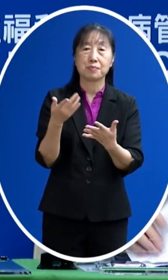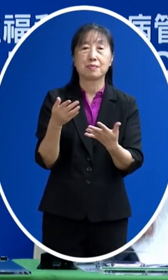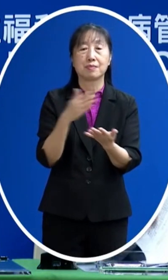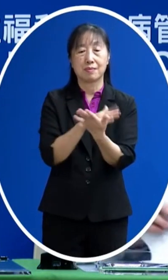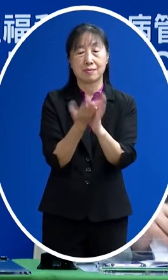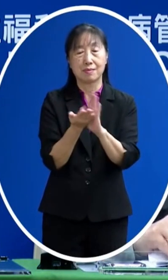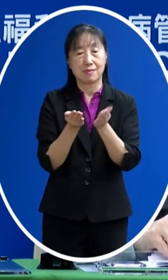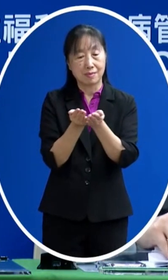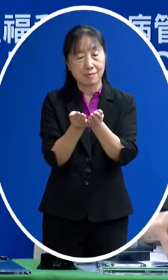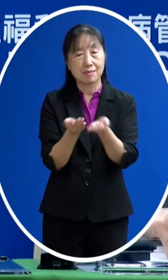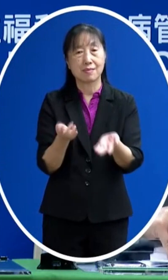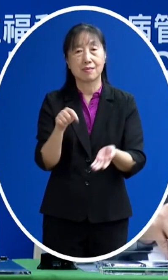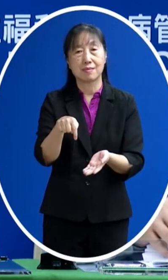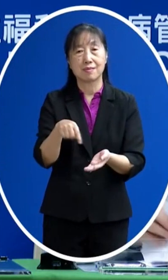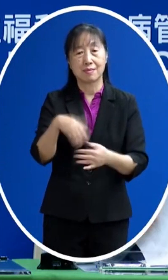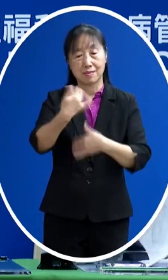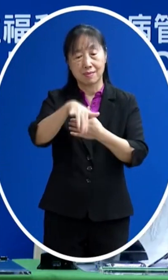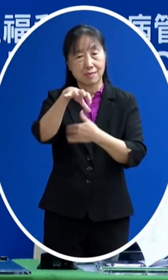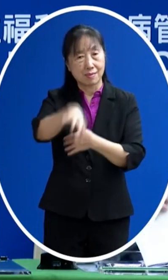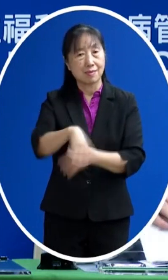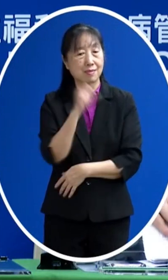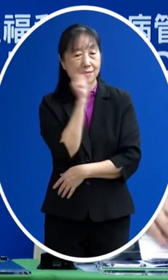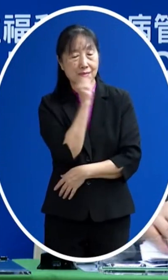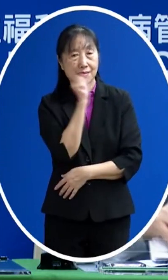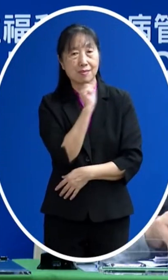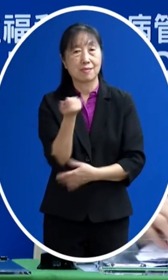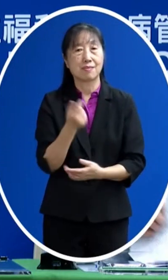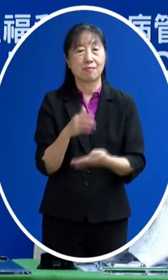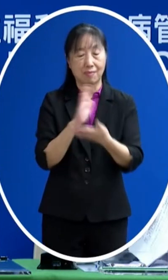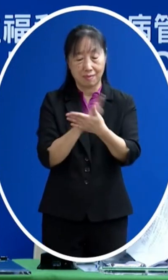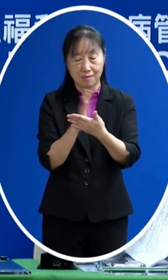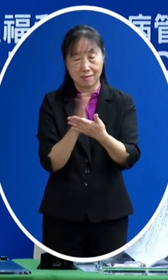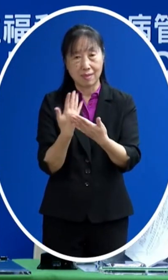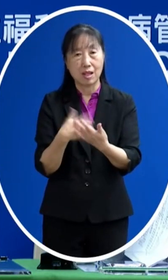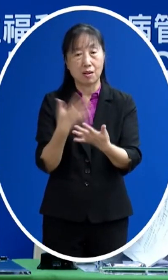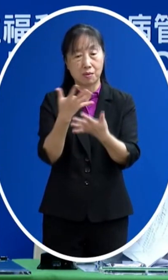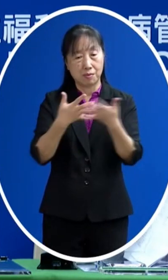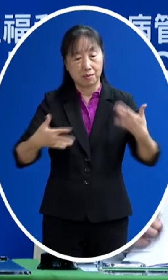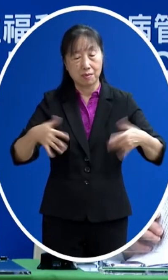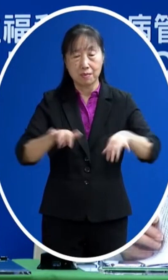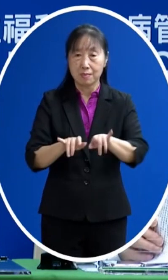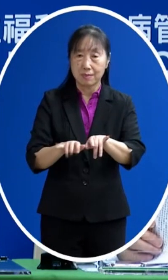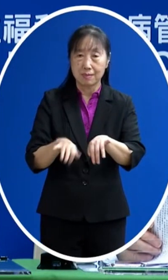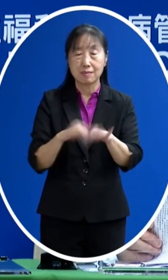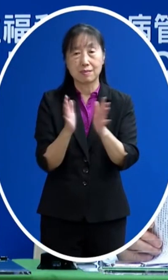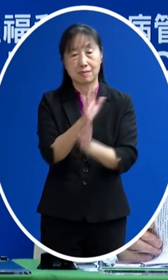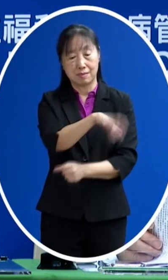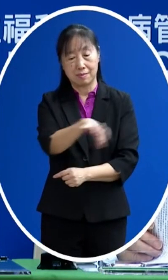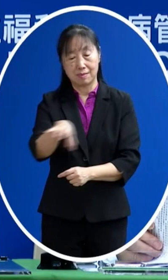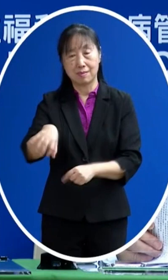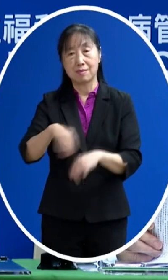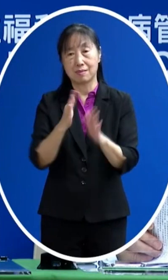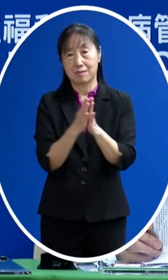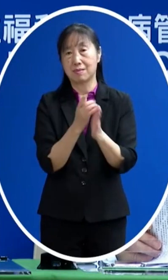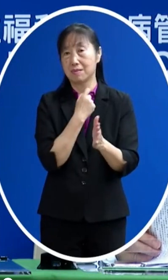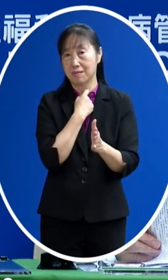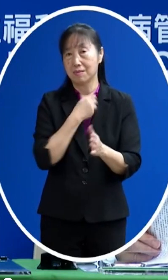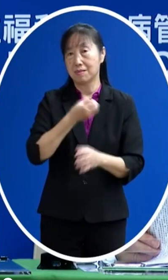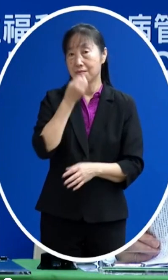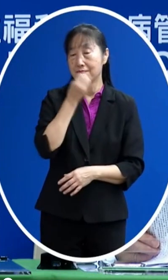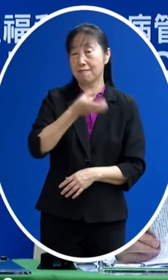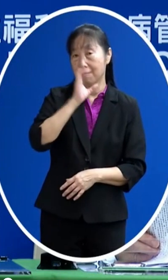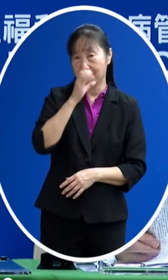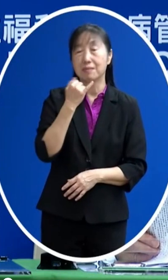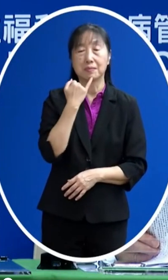舶、电影院、KTV、NTV、网咖等场所场域，要饮食的时候可